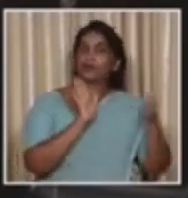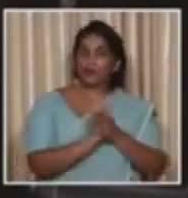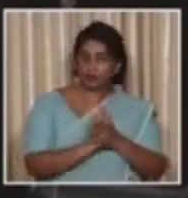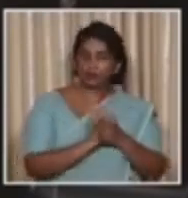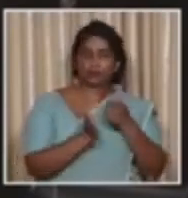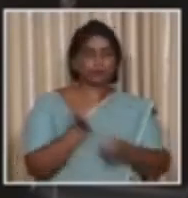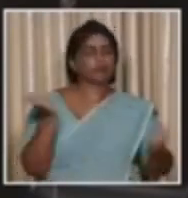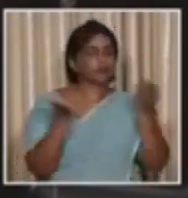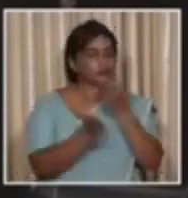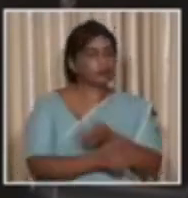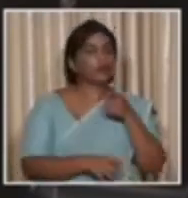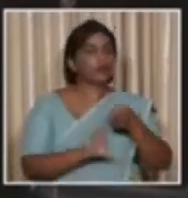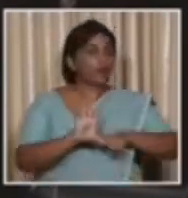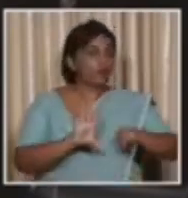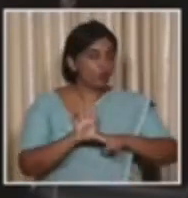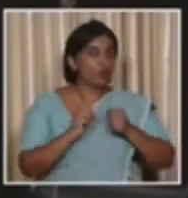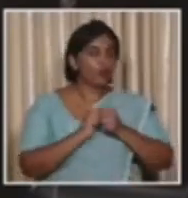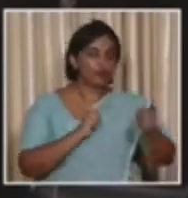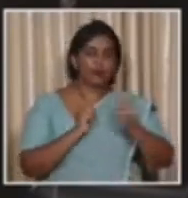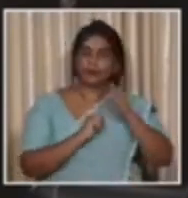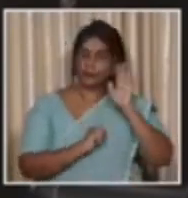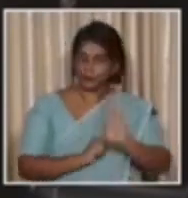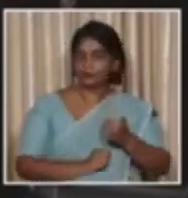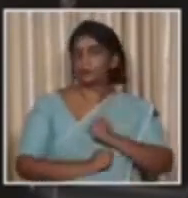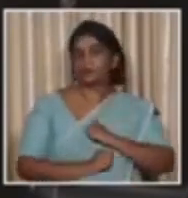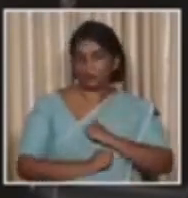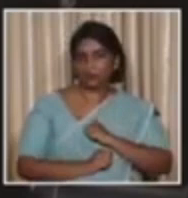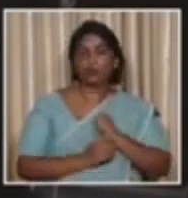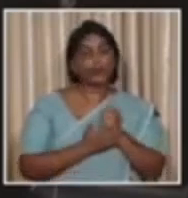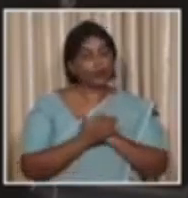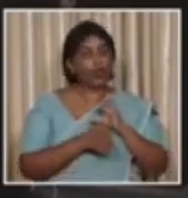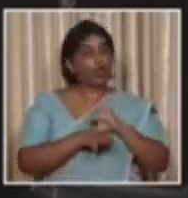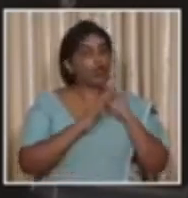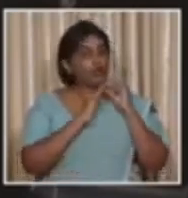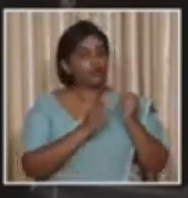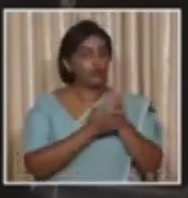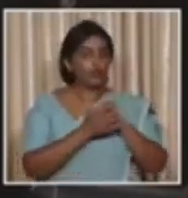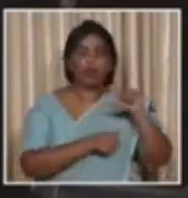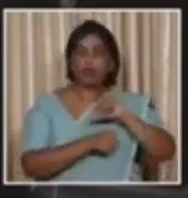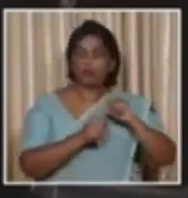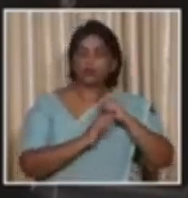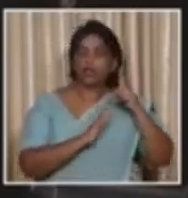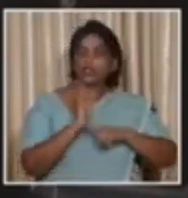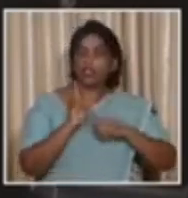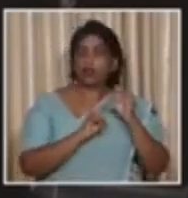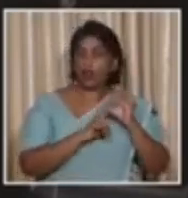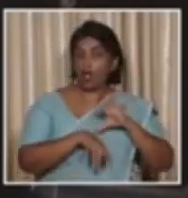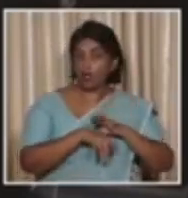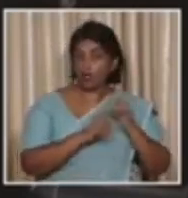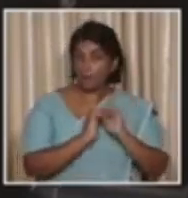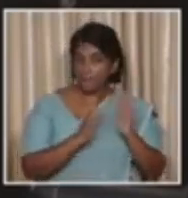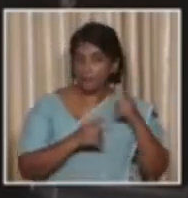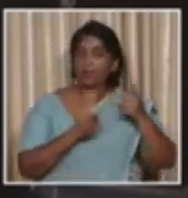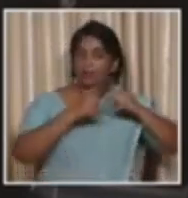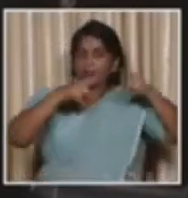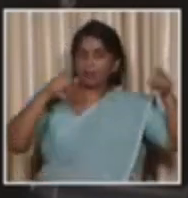අපි ගිවිසුම් ගත වෙලා මේ පුහුණුවීම් වැඩසටහන් ඉස්සරහට ක්‍රියාත්මක කරන්න කැමති. සියලු රෝහල් සියලු ආයතන දැනට ශ්‍රී ජයවර්ධනපුර රෝහල පටන් අරගෙන